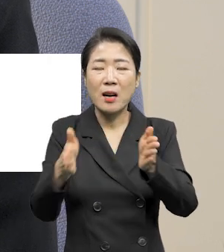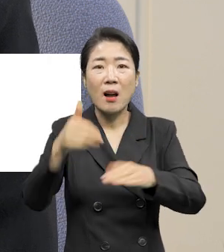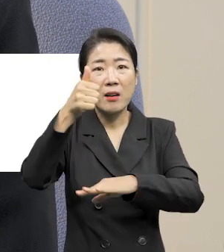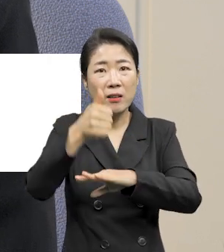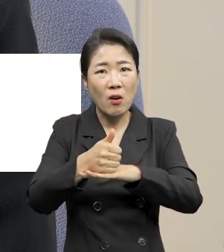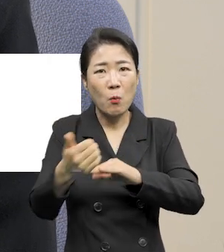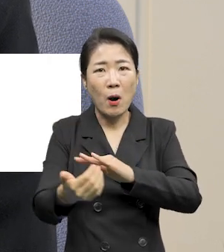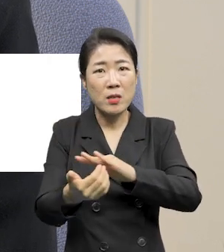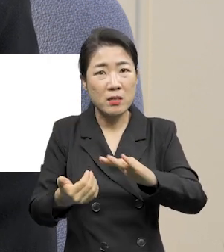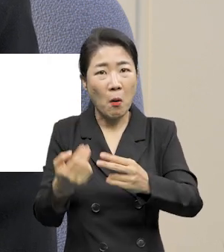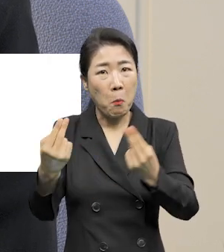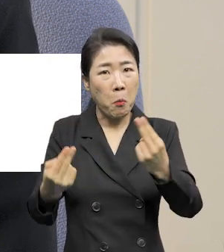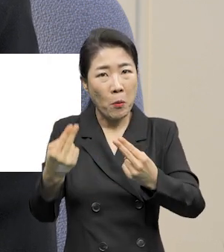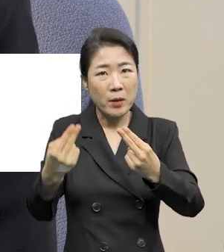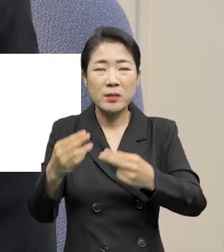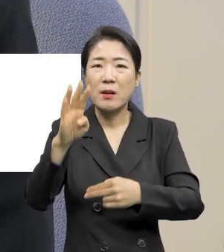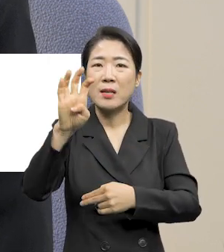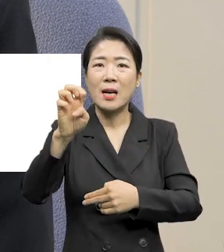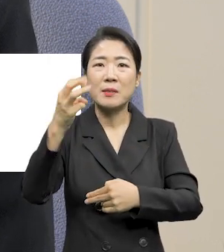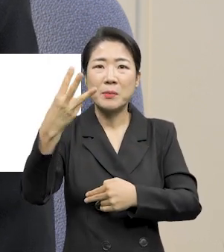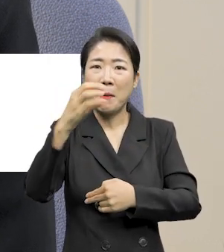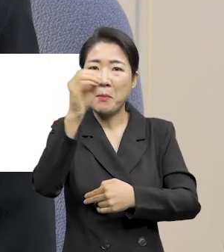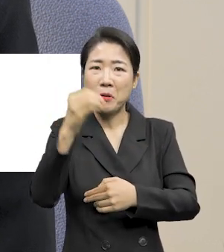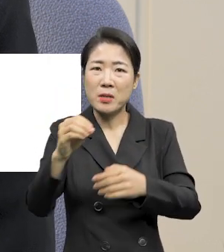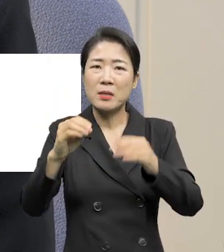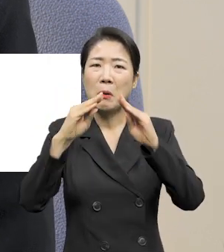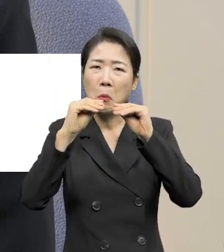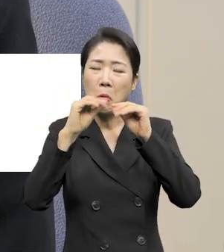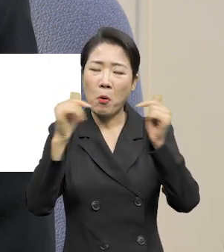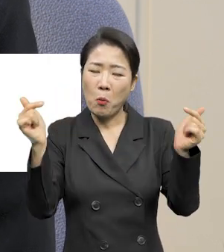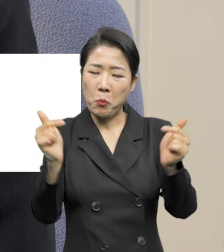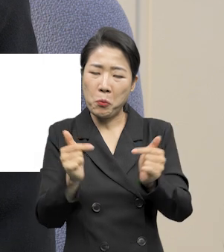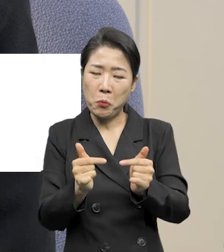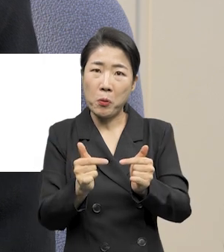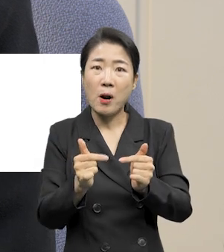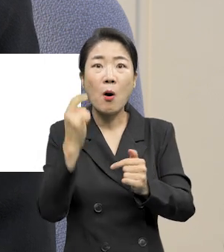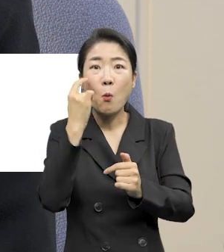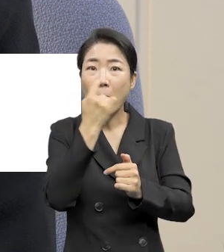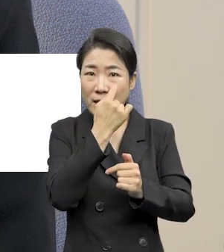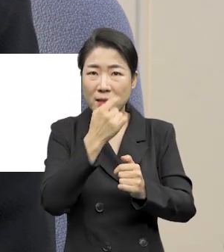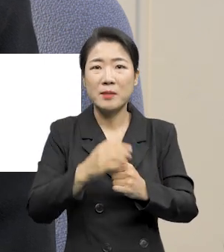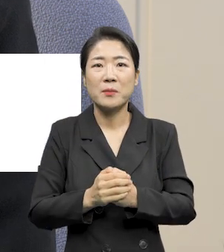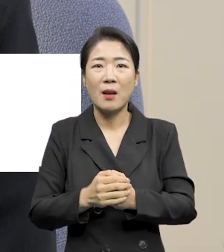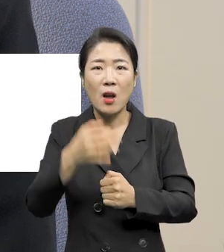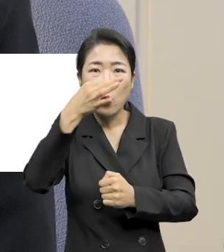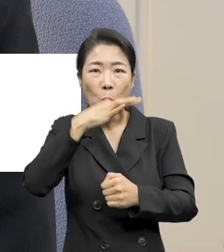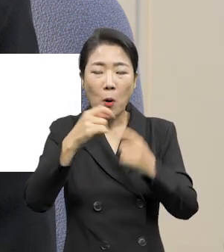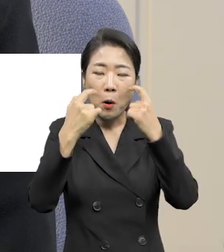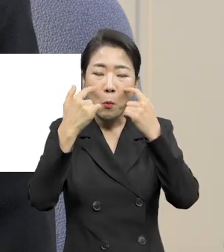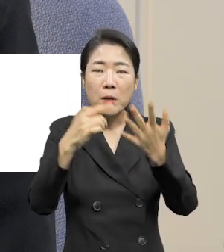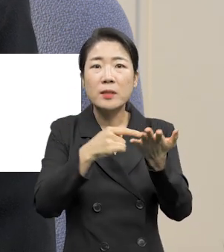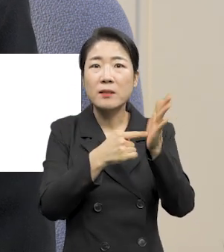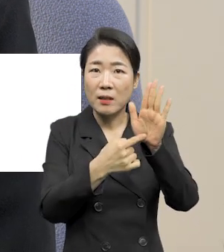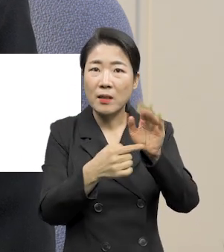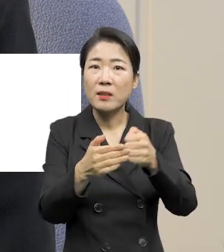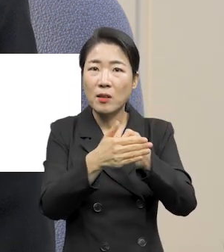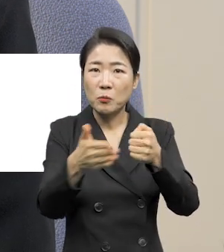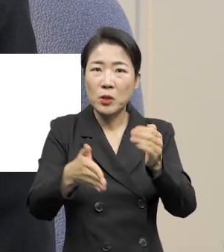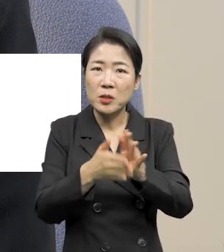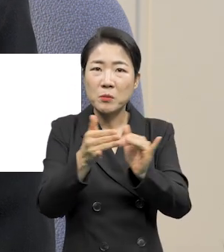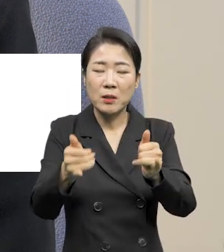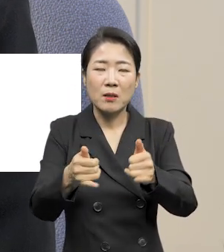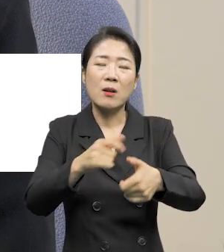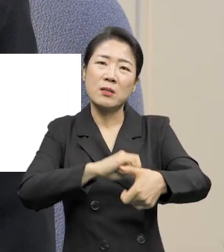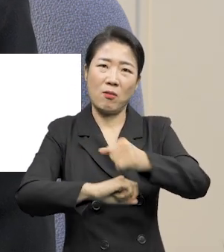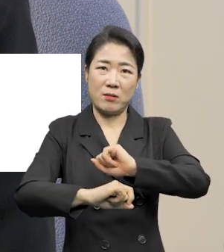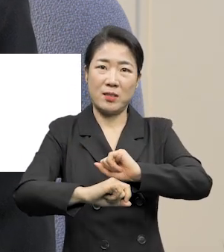결과 시행 전에 비해 초미세먼지 농도가 43% 낮아진 것으로 확인됐습니다. 효과가 뚜렷하게 나타난